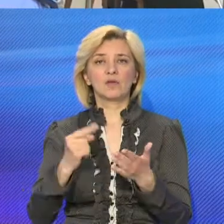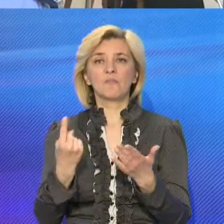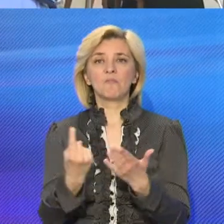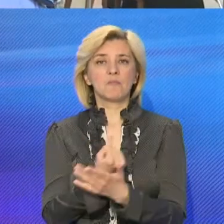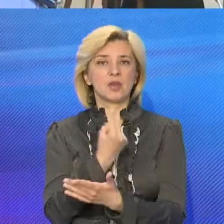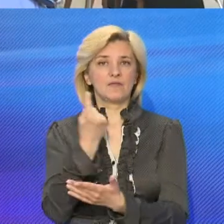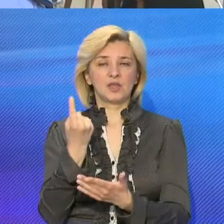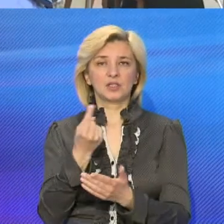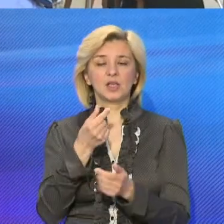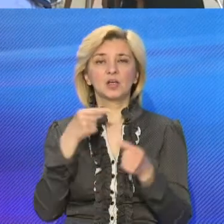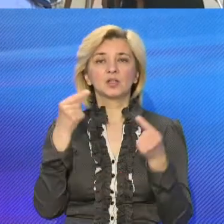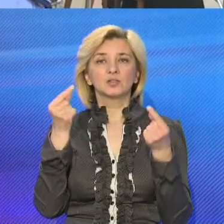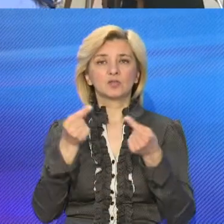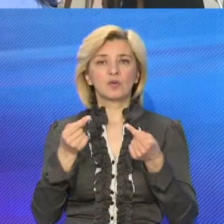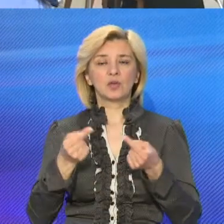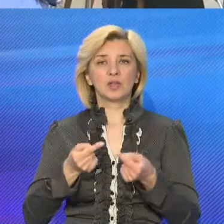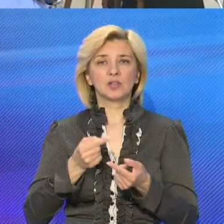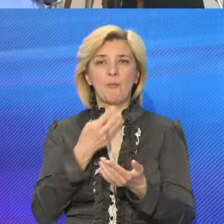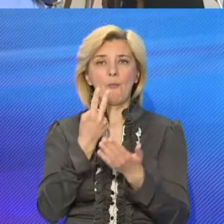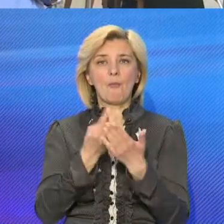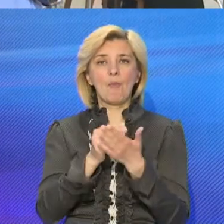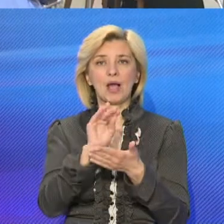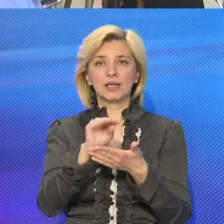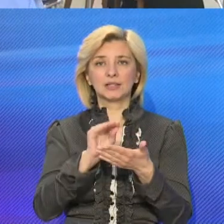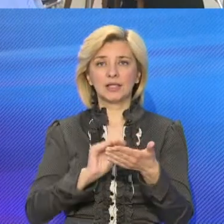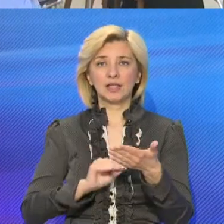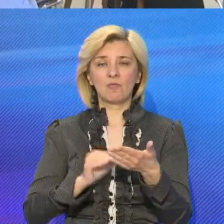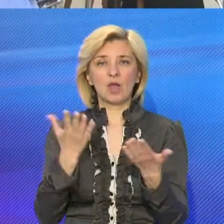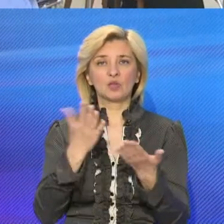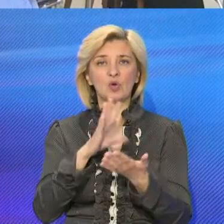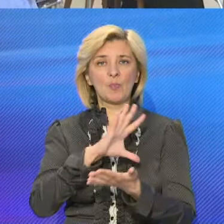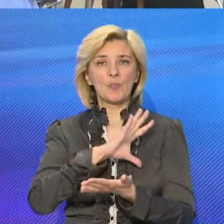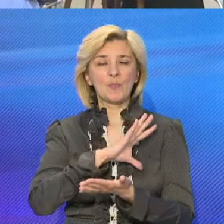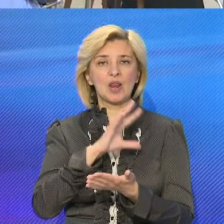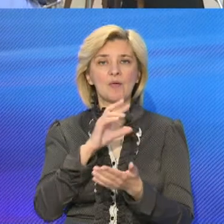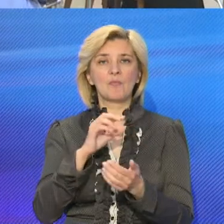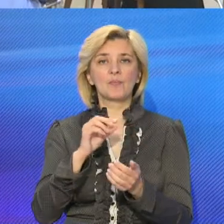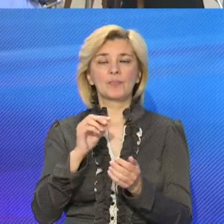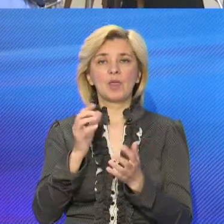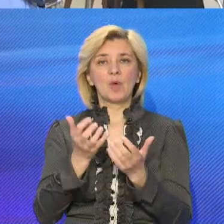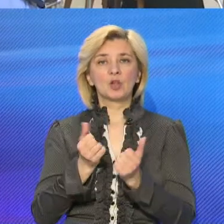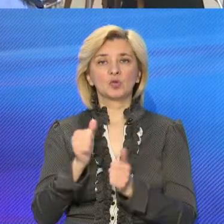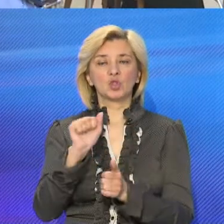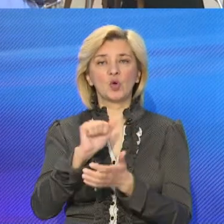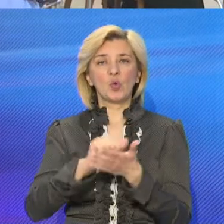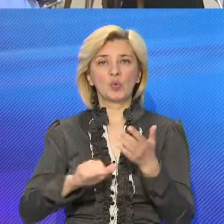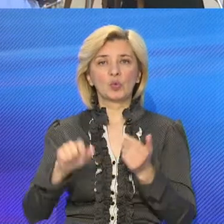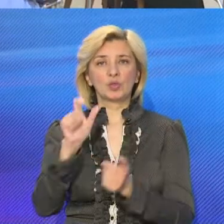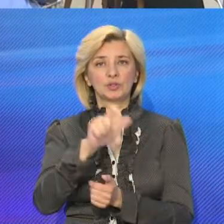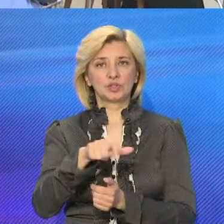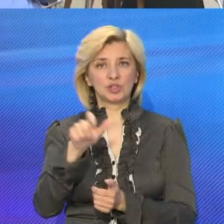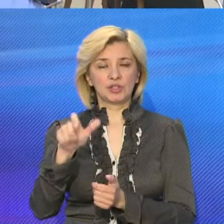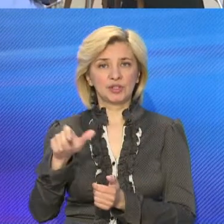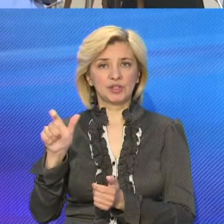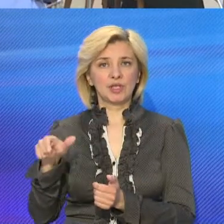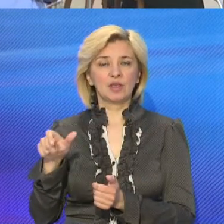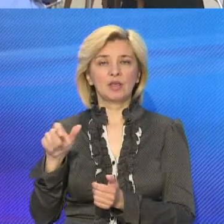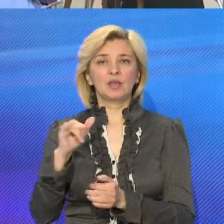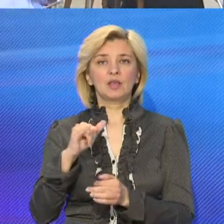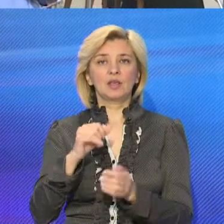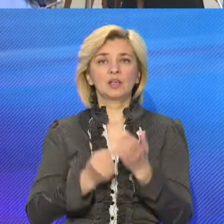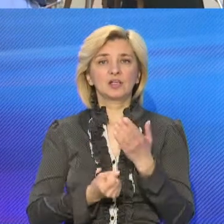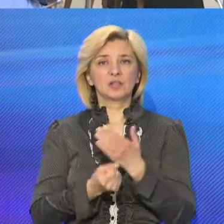Согласна показаниям, которые были получены нами от местных жителей, полученных архивных источников, там был установлен факт уничтожения мирного